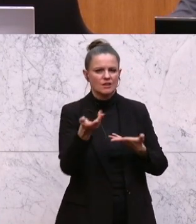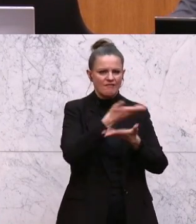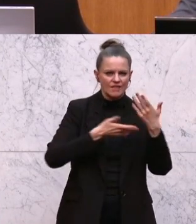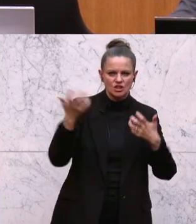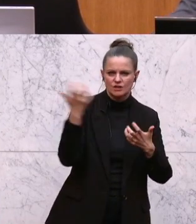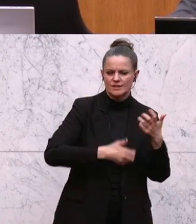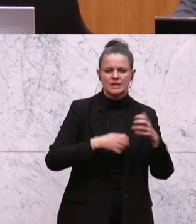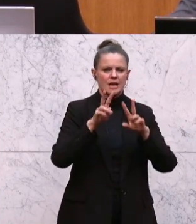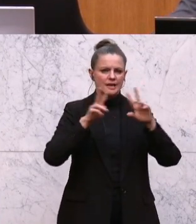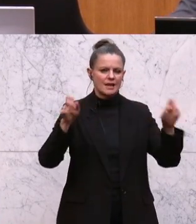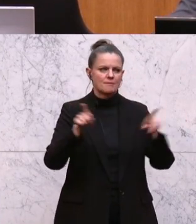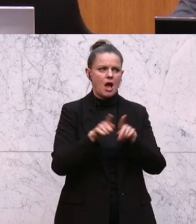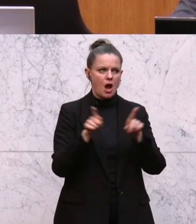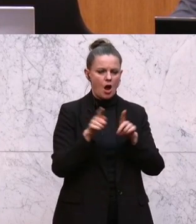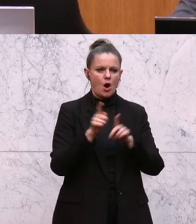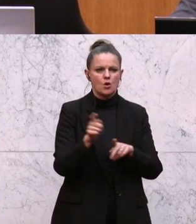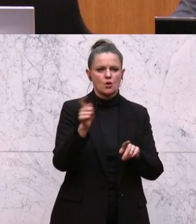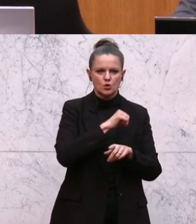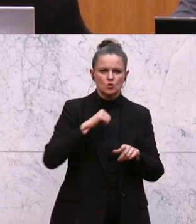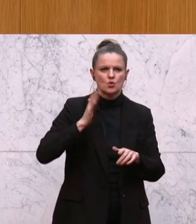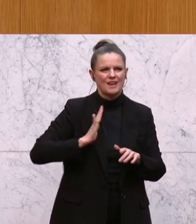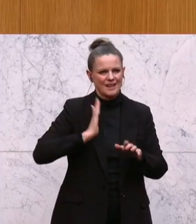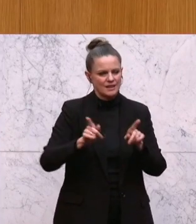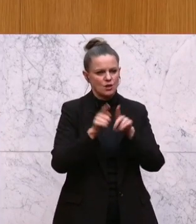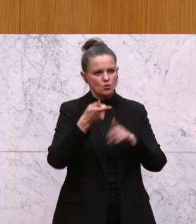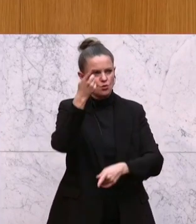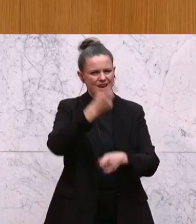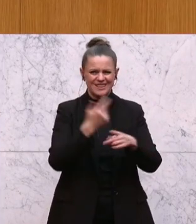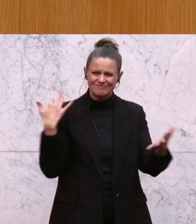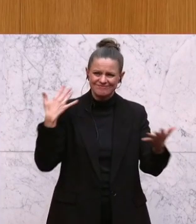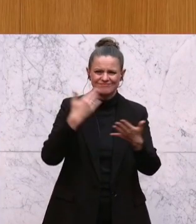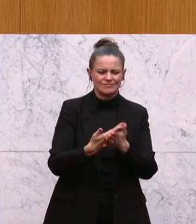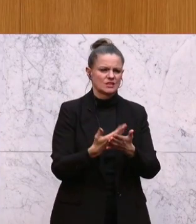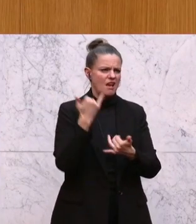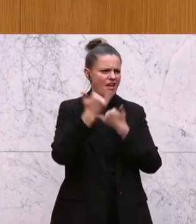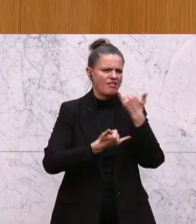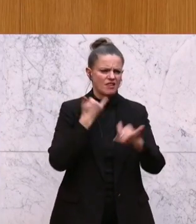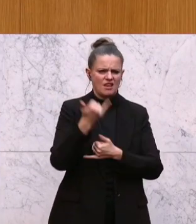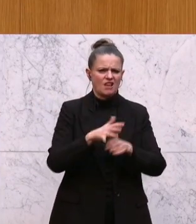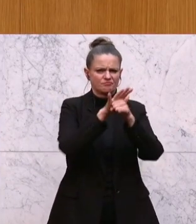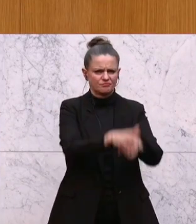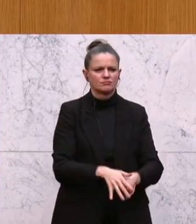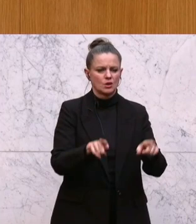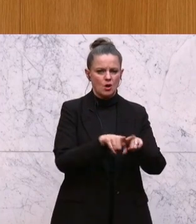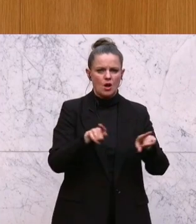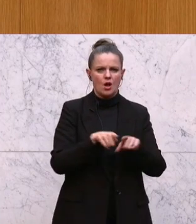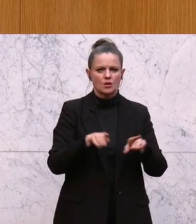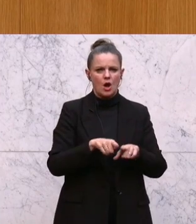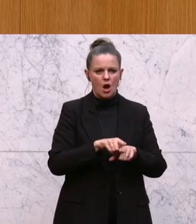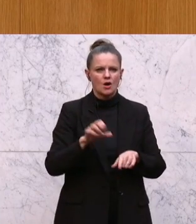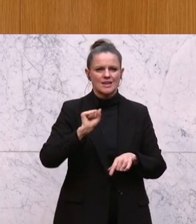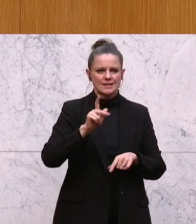Wirtschaftskrieg, beim Thema auch Souveränität und Neutralität, die Sie seit Jahren mit Füßen treten, und auch beim Thema Sky Shield samt